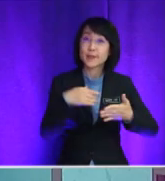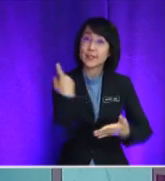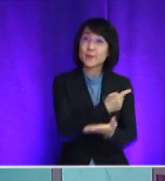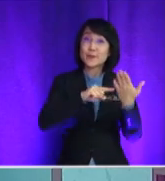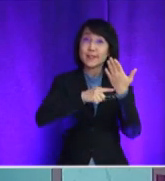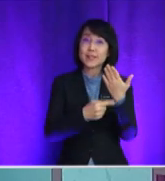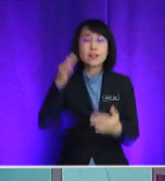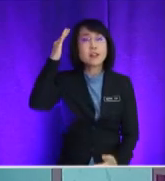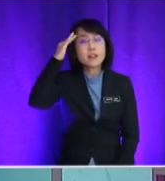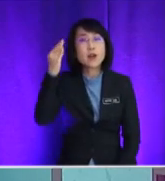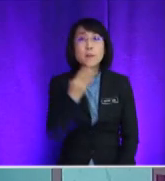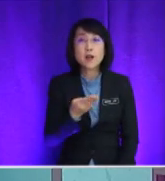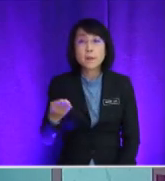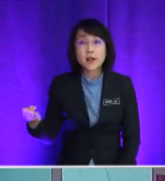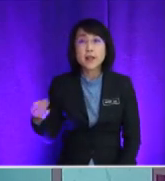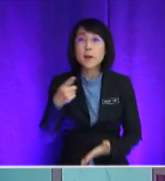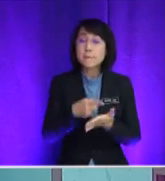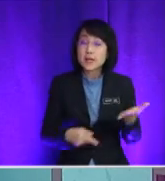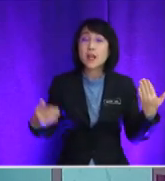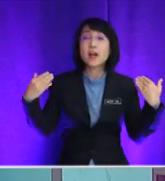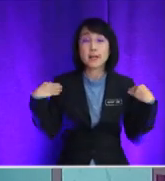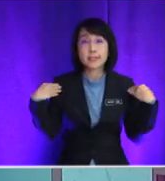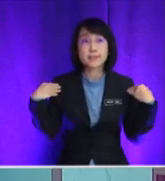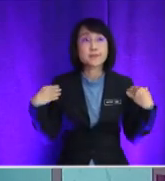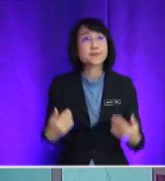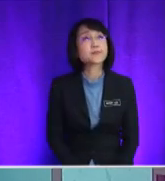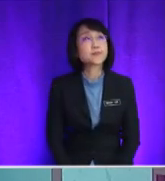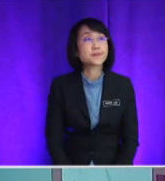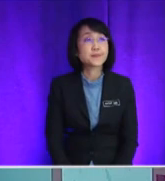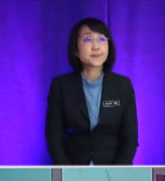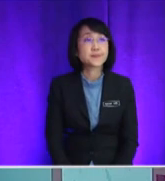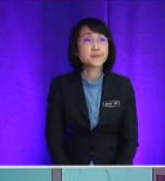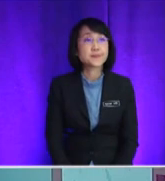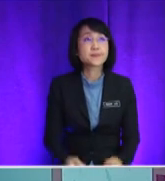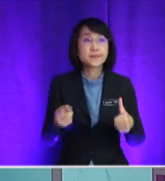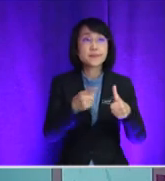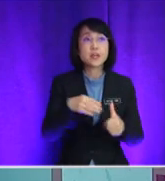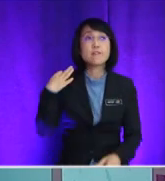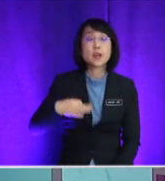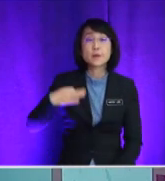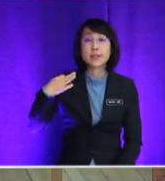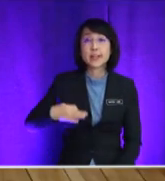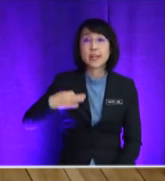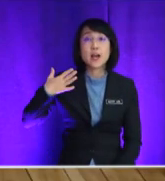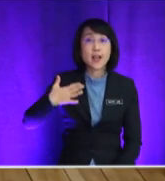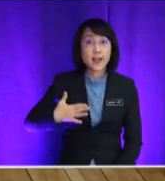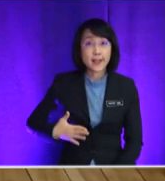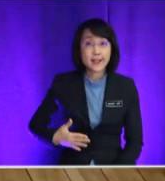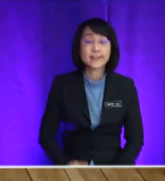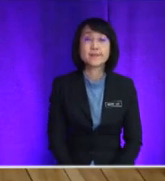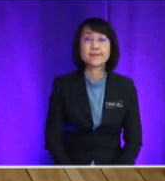mulai kan kita tahu Bahan apa yang ada Oke bahan jahitan yang kita pelajari yang pertama Febri yang kita gunakan macam